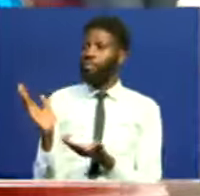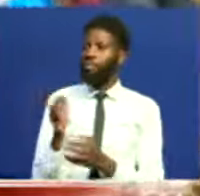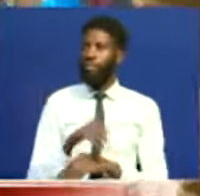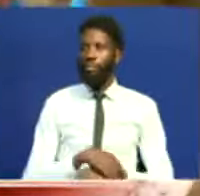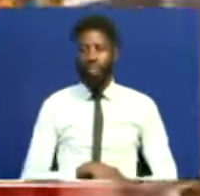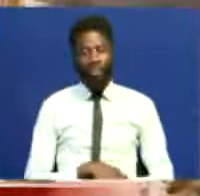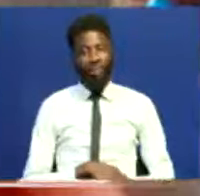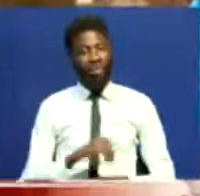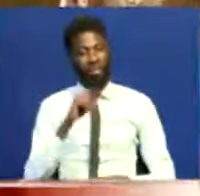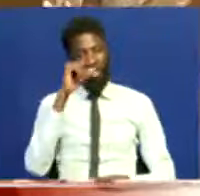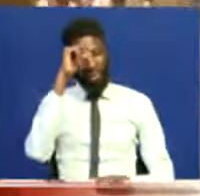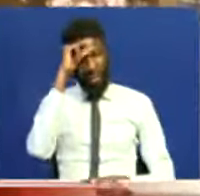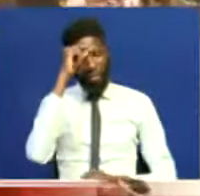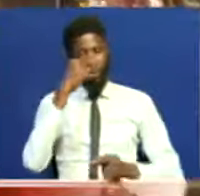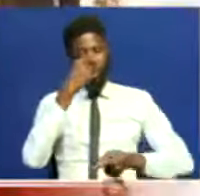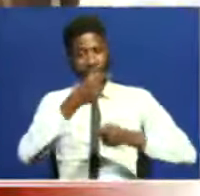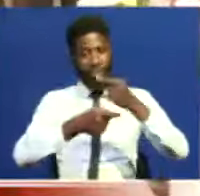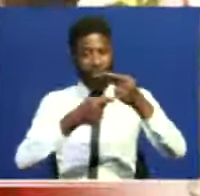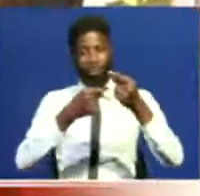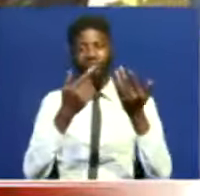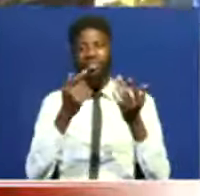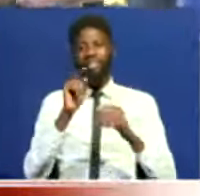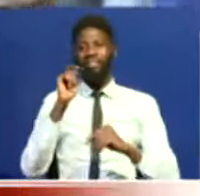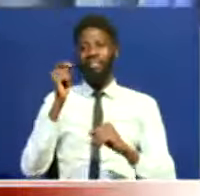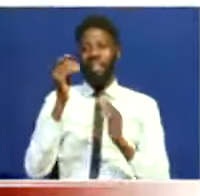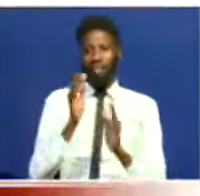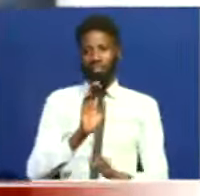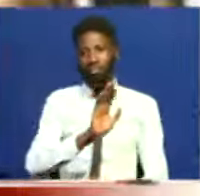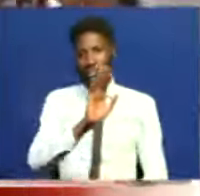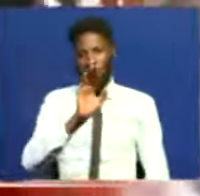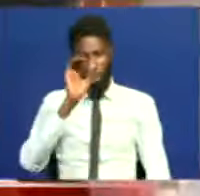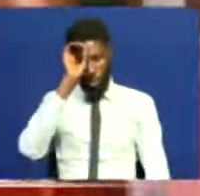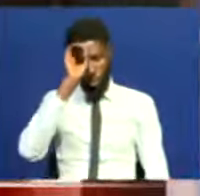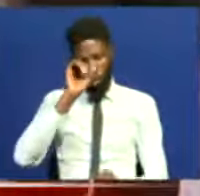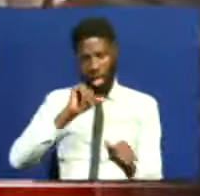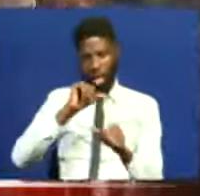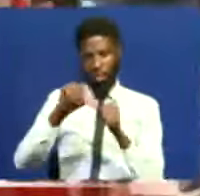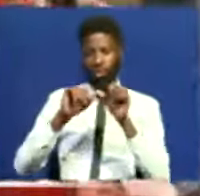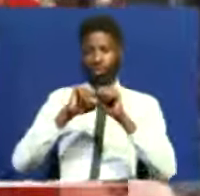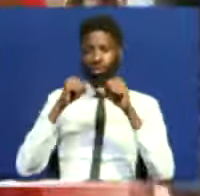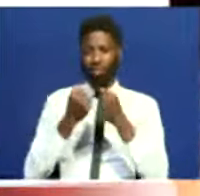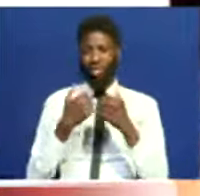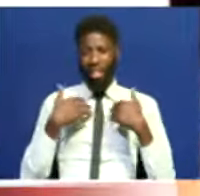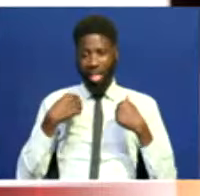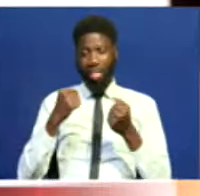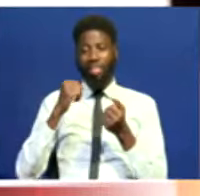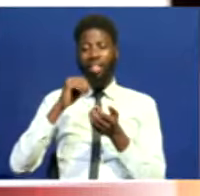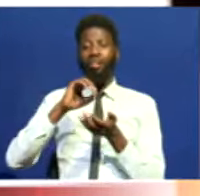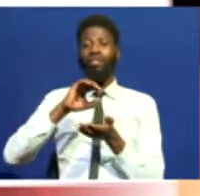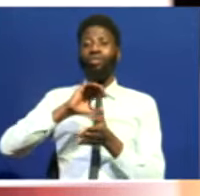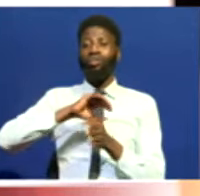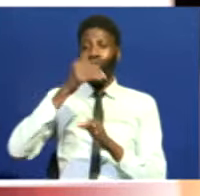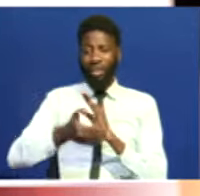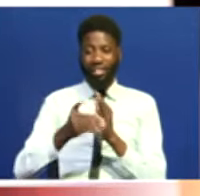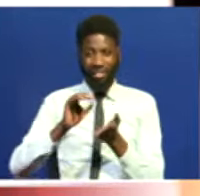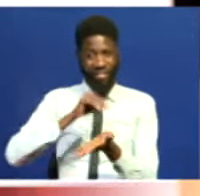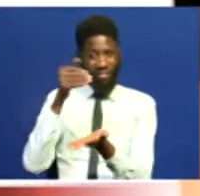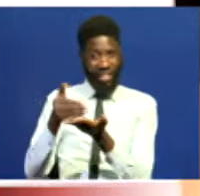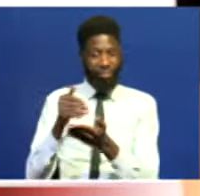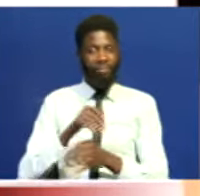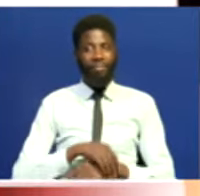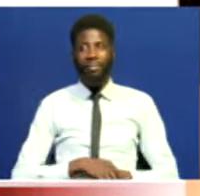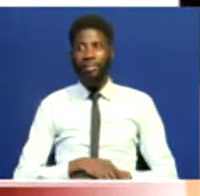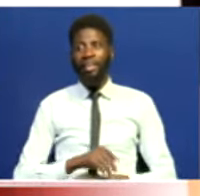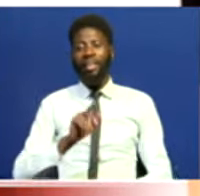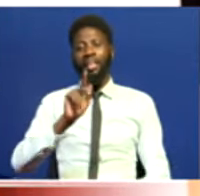Huku serikali ikiendelea kukusanya maoni ya Wakenya kuhusu kuanzishwa kwa hazina ya bima ya kijamii ya matibabu, chama cha KMPDU kimeonya